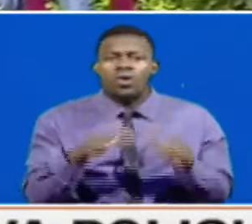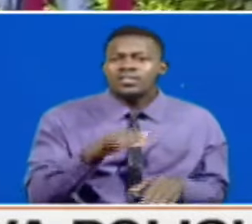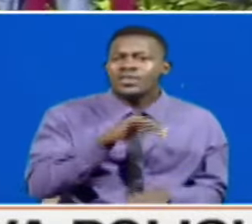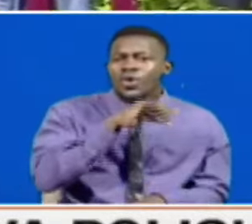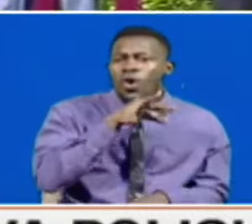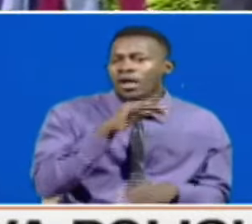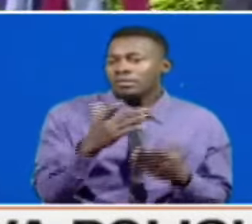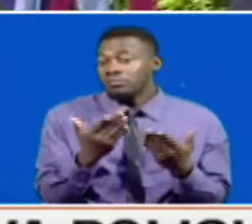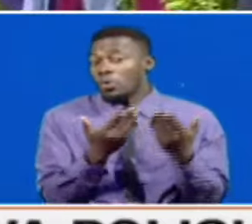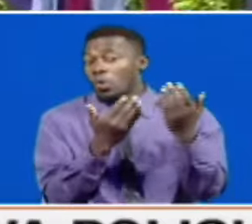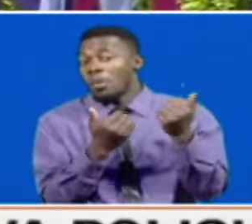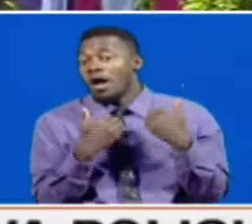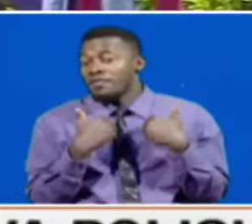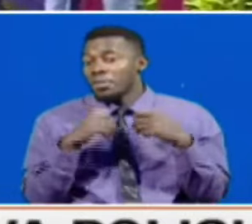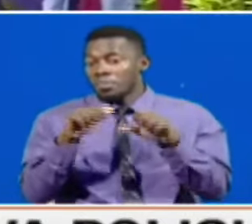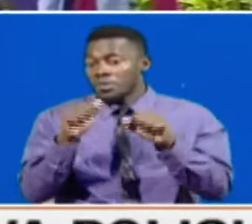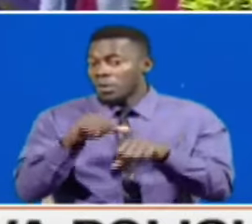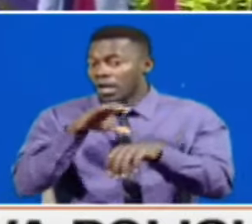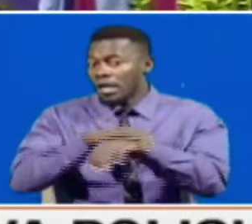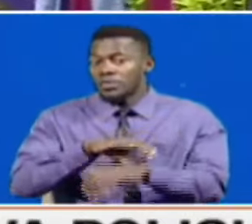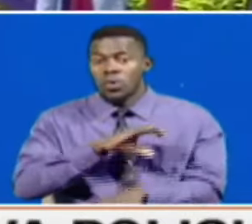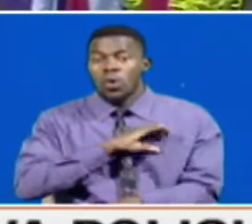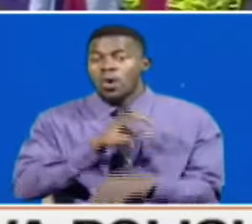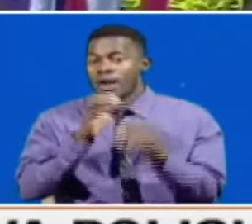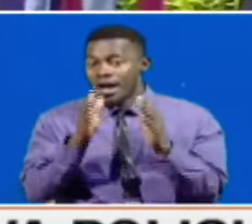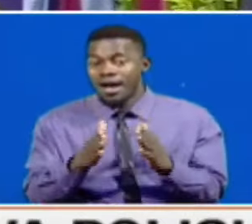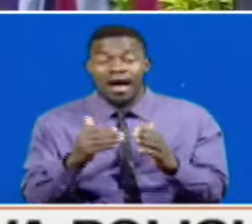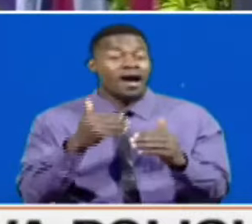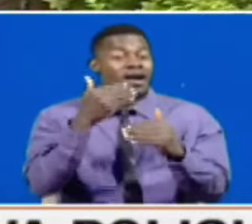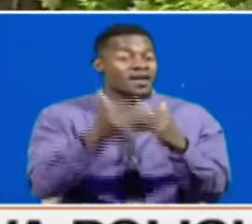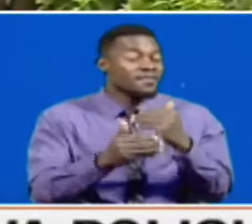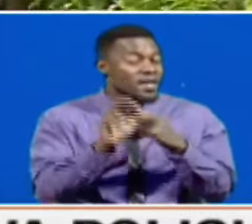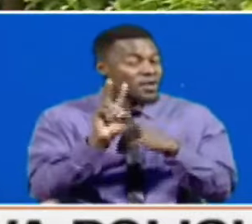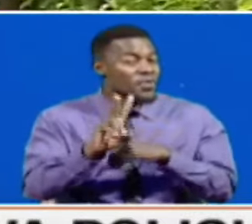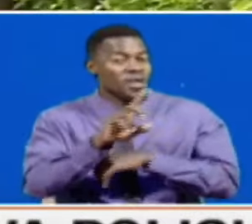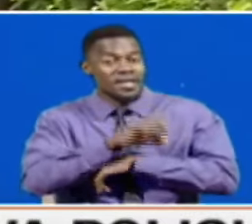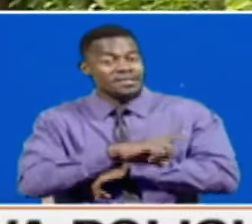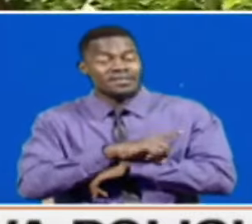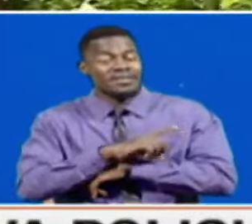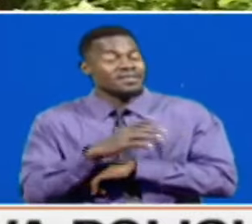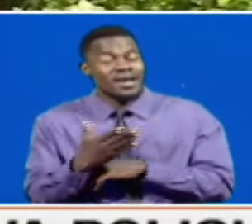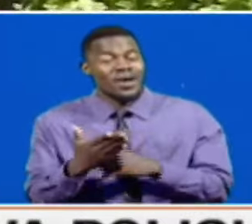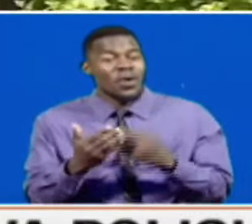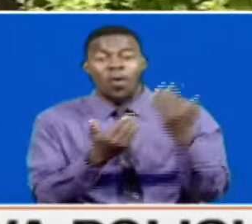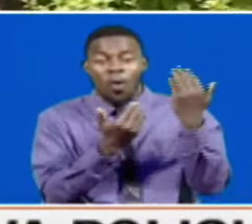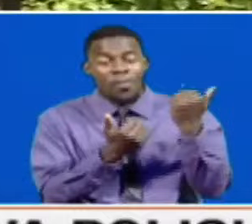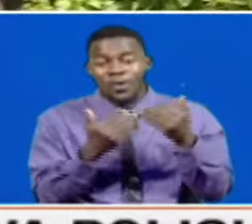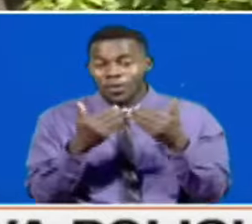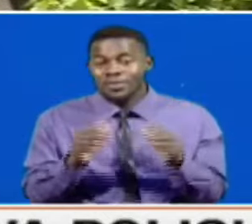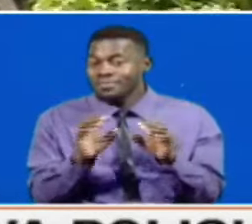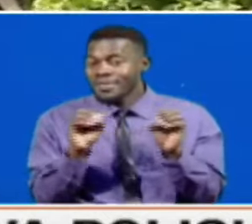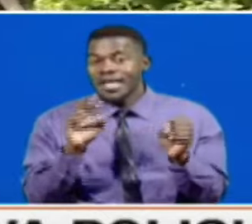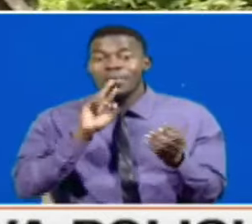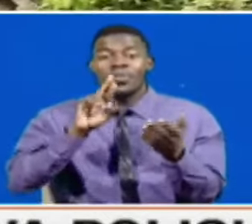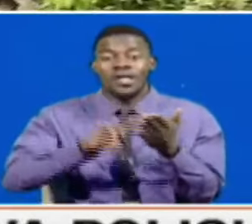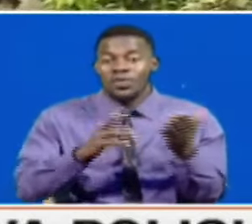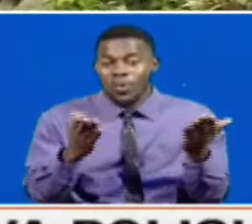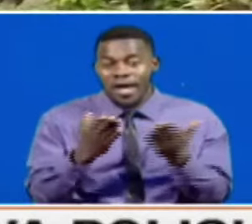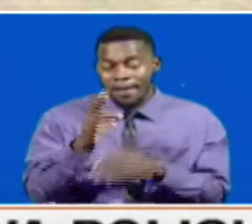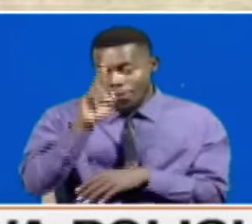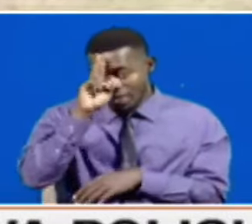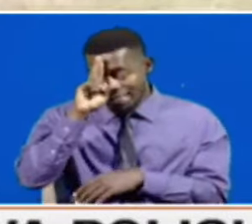na imani kuwa mwenyewe ataj baada ya Siku mbili Bila mafanikio alipa ripoti katika kituo cha polisi cha